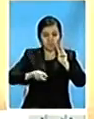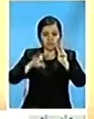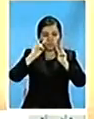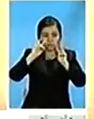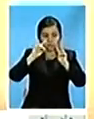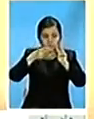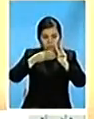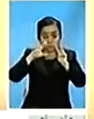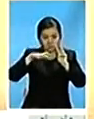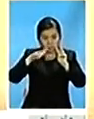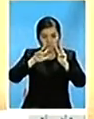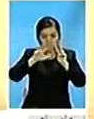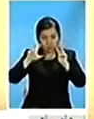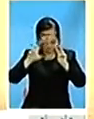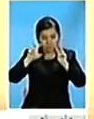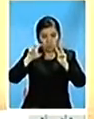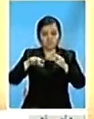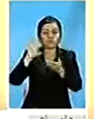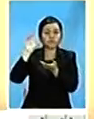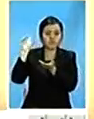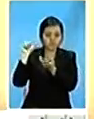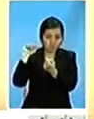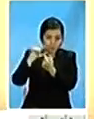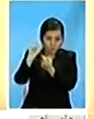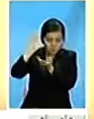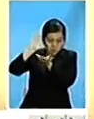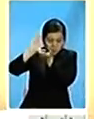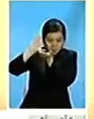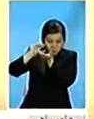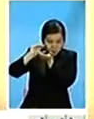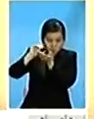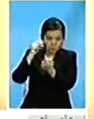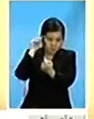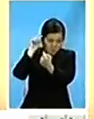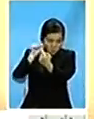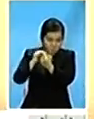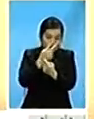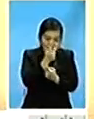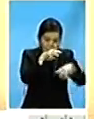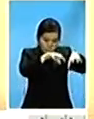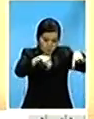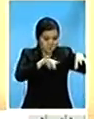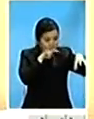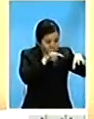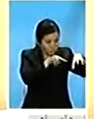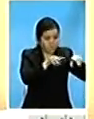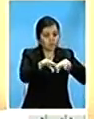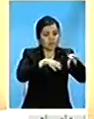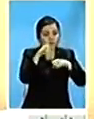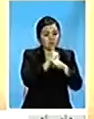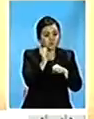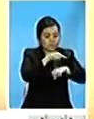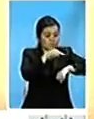22,003,385,300 บาทโดยได้พิจารณาจากเป้าหมายในการดำเนินงานผลการดำเนินงานจริงระยะเวล